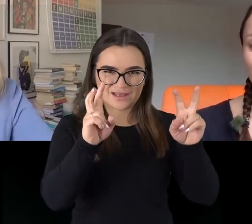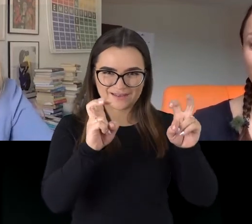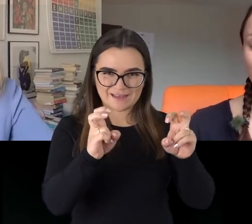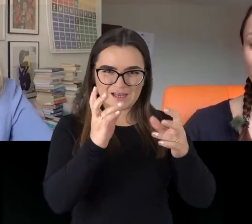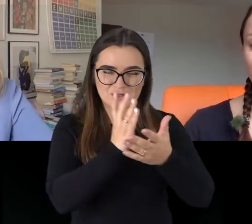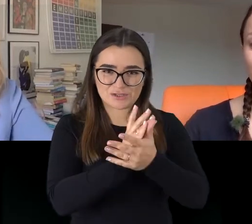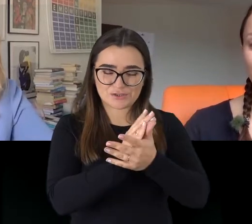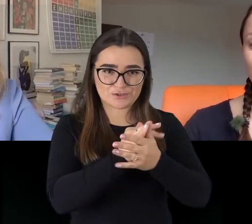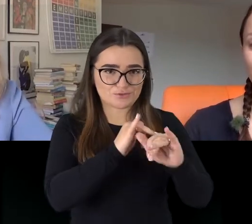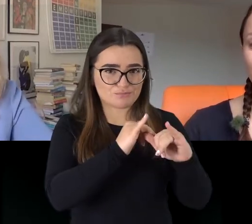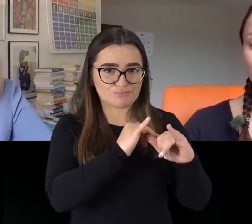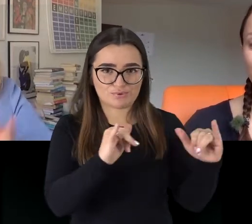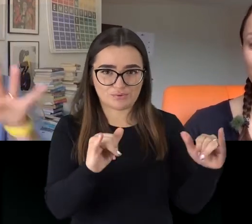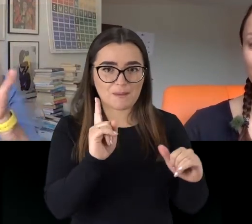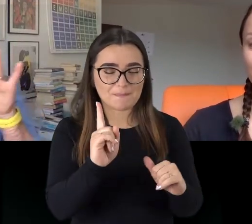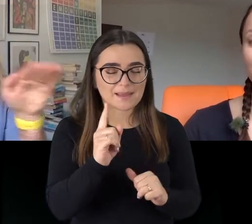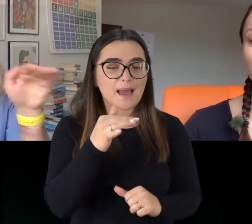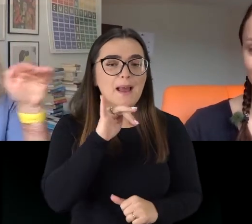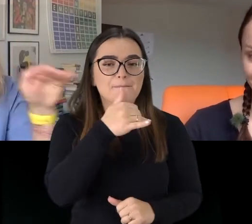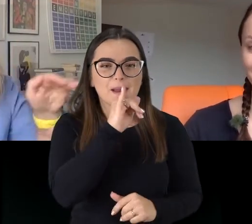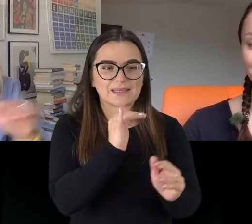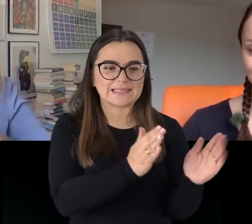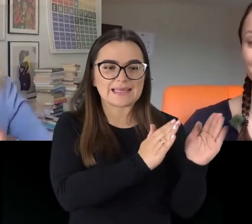temoje, bet bandykim po gabaliuką taip